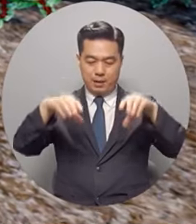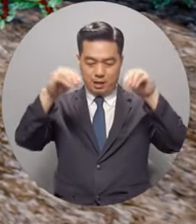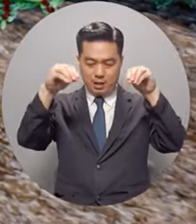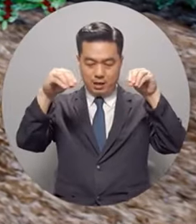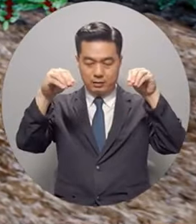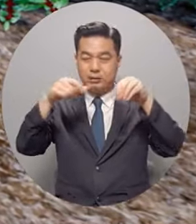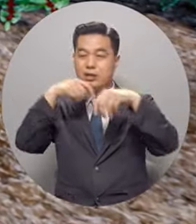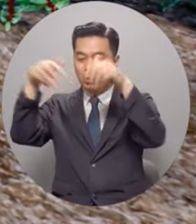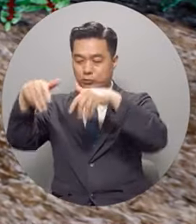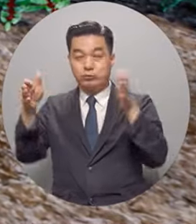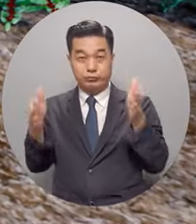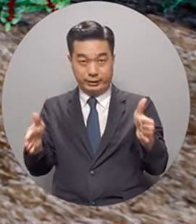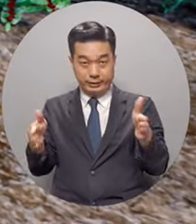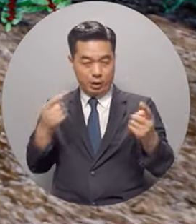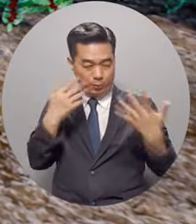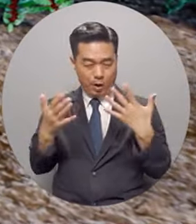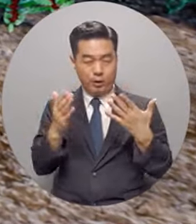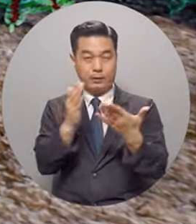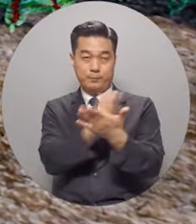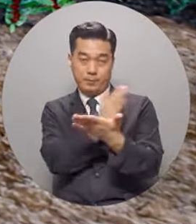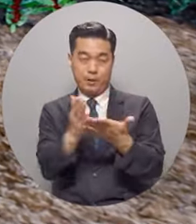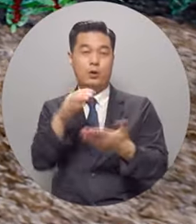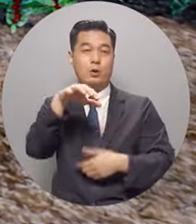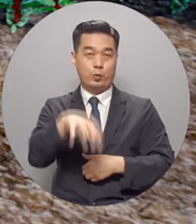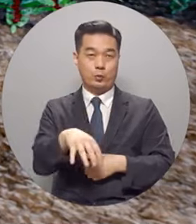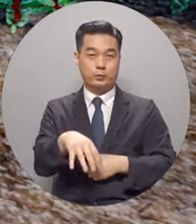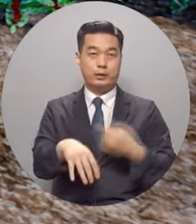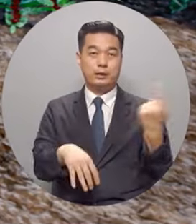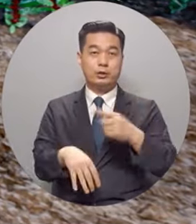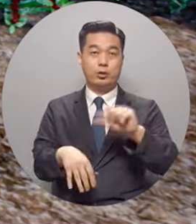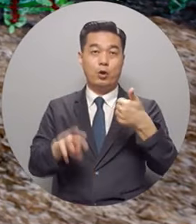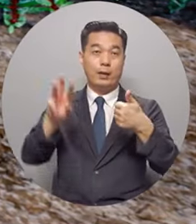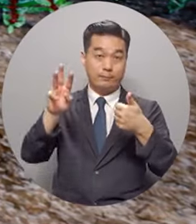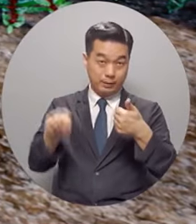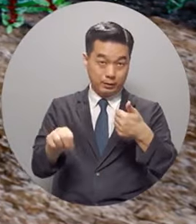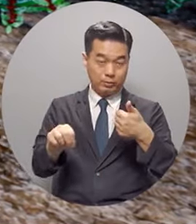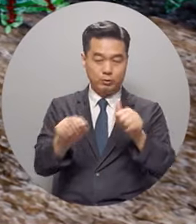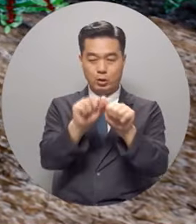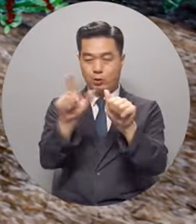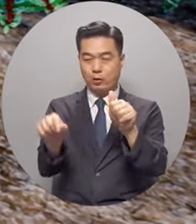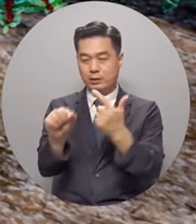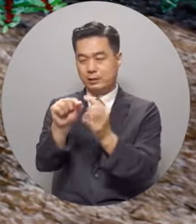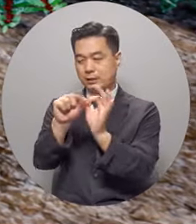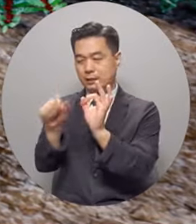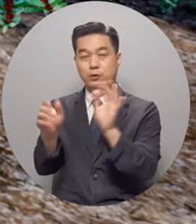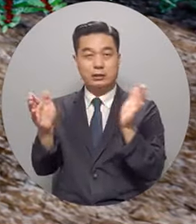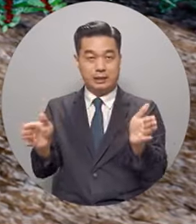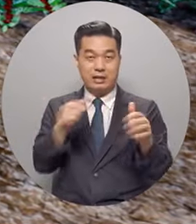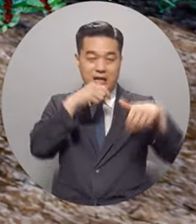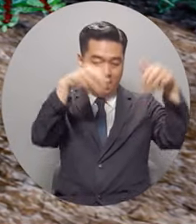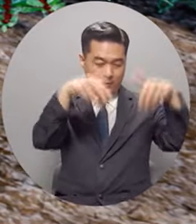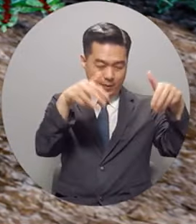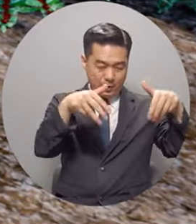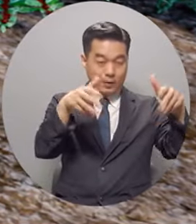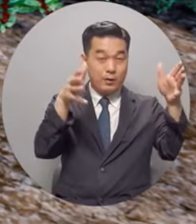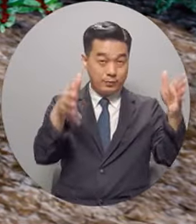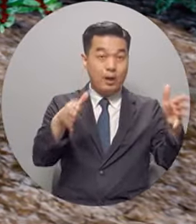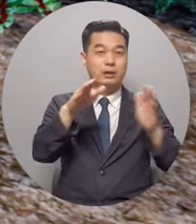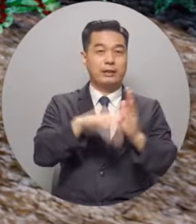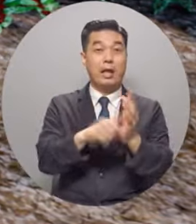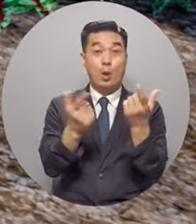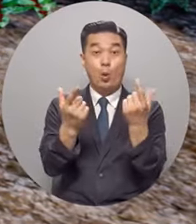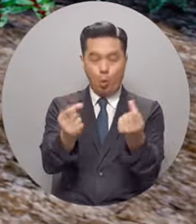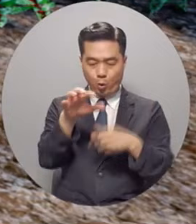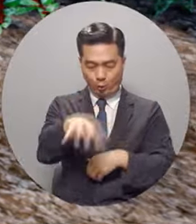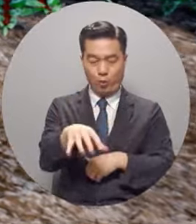잘 자랍니다 해발고도 1500m 5월부터 10월까지 이어지는 우기 베트남 고원 지대가 바로 그런